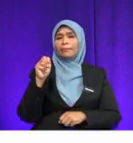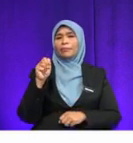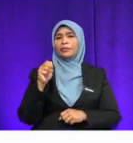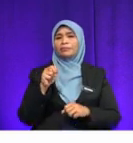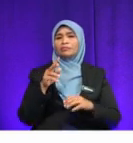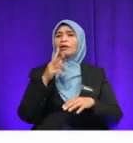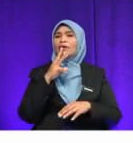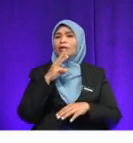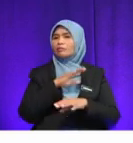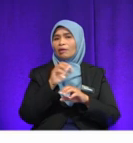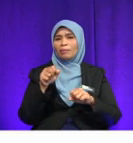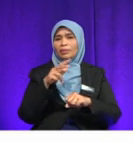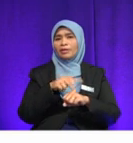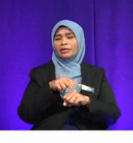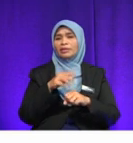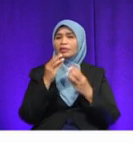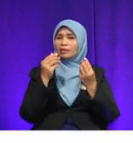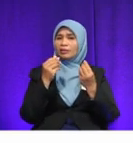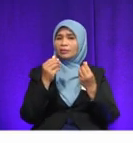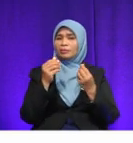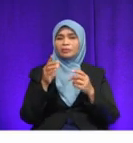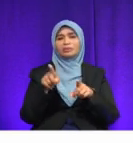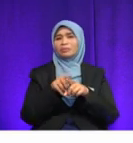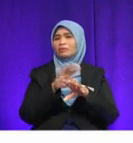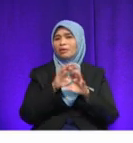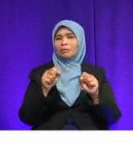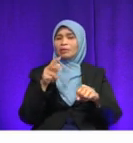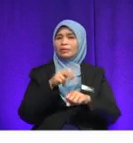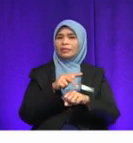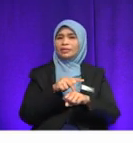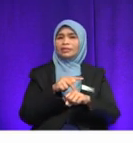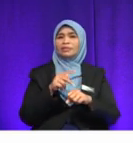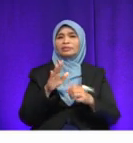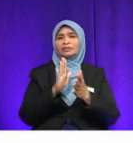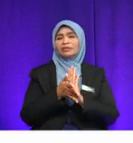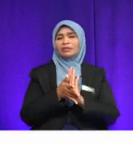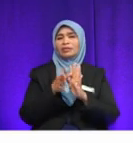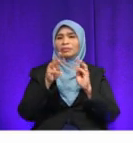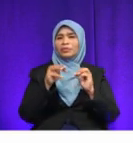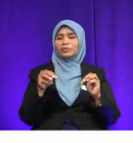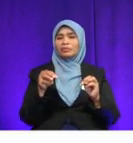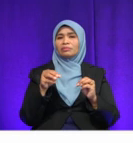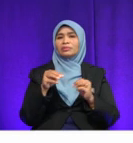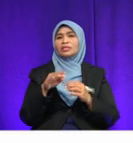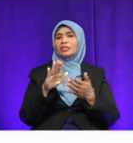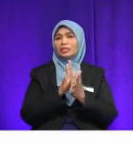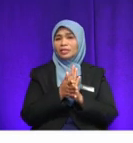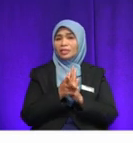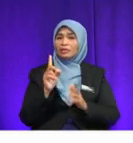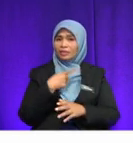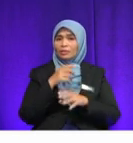tak boleh kena debu tak boleh kenal maka salatlah seperti biasa dan tidak perlu di Qadar juga Masya Allah